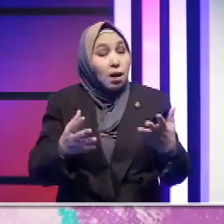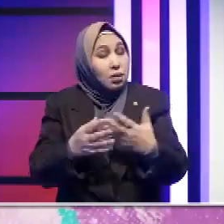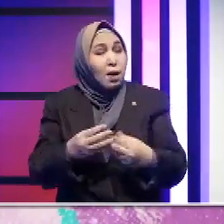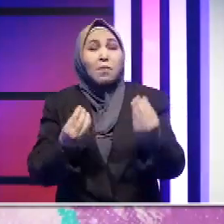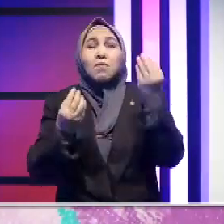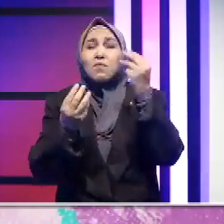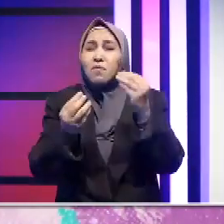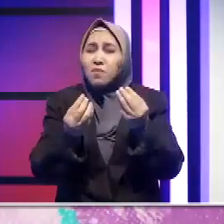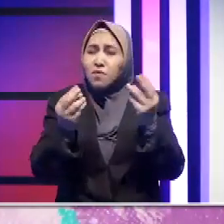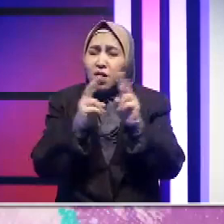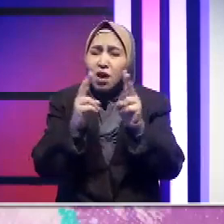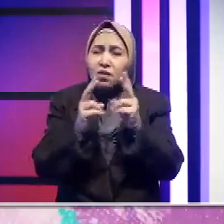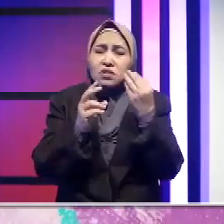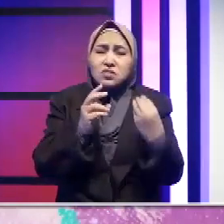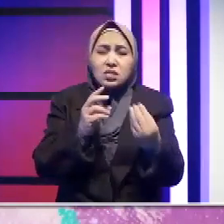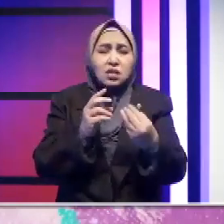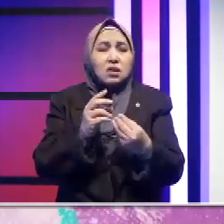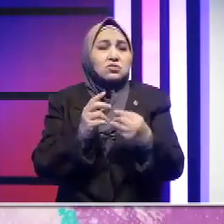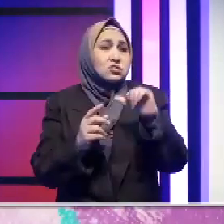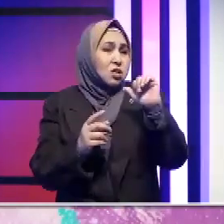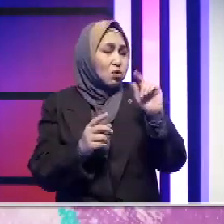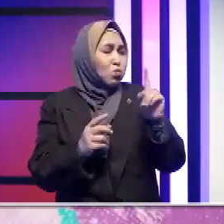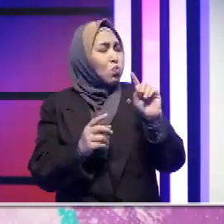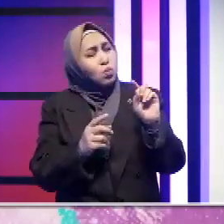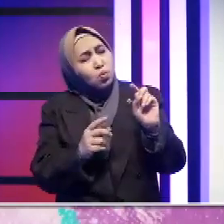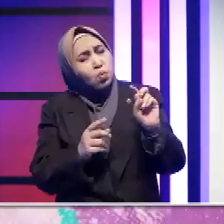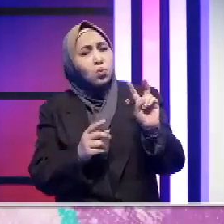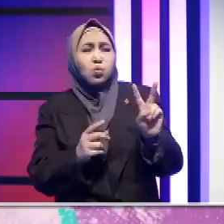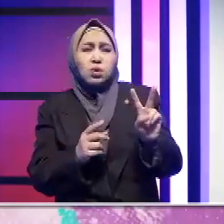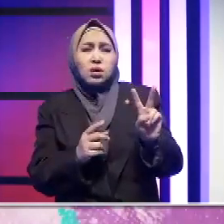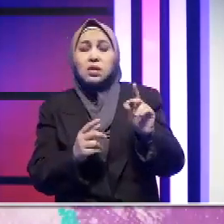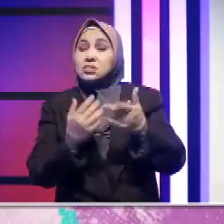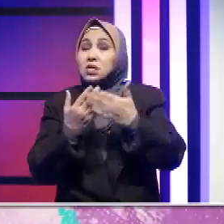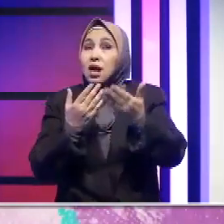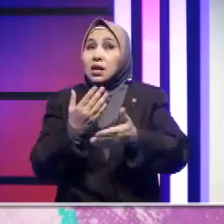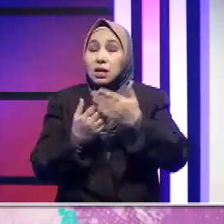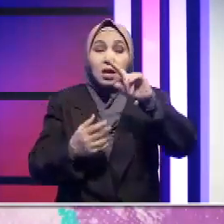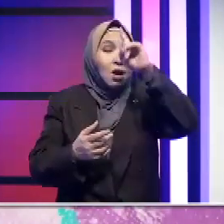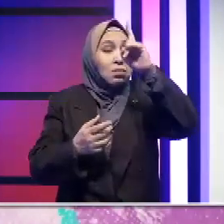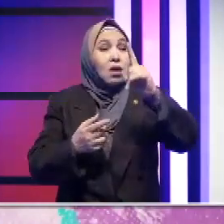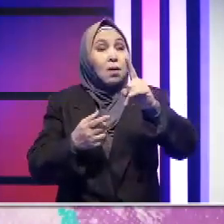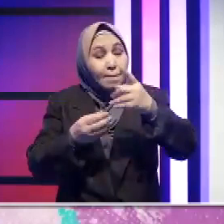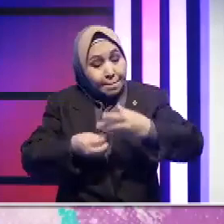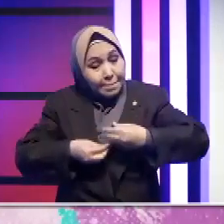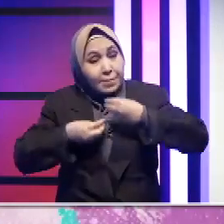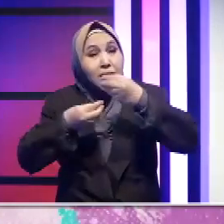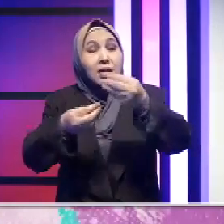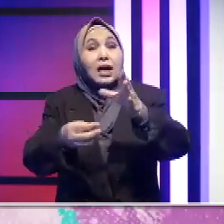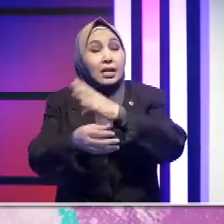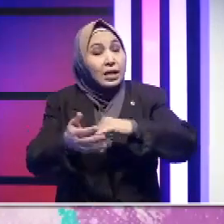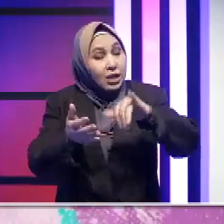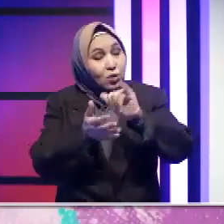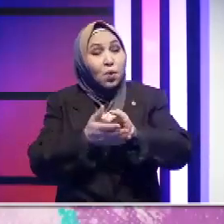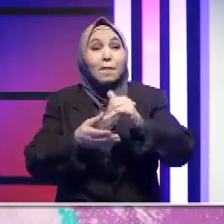minimum of Two izin-izin 1jadwal ke kesenangan Ya Allah Sedang berikan dan itu